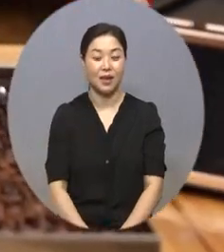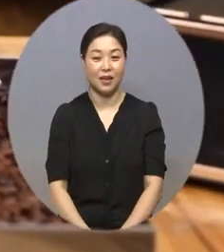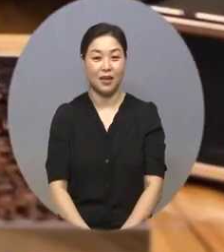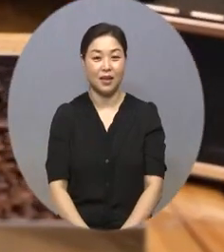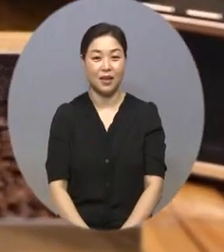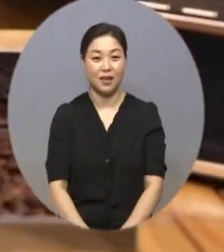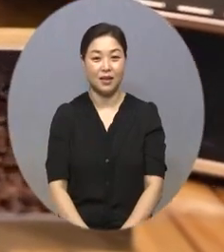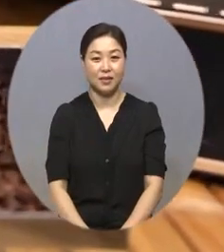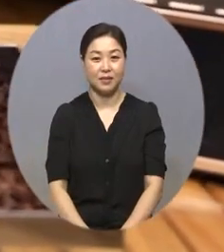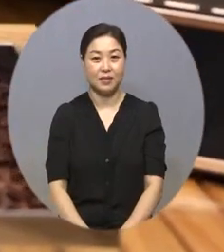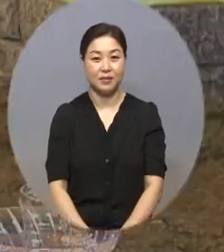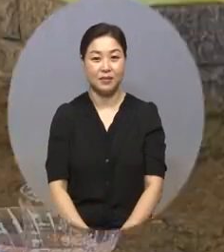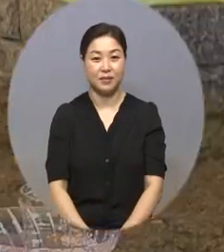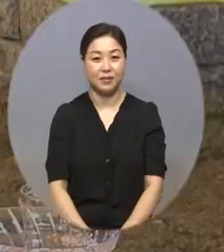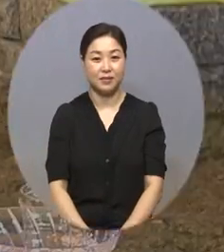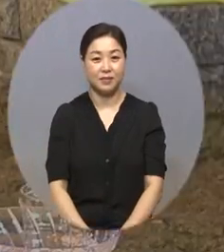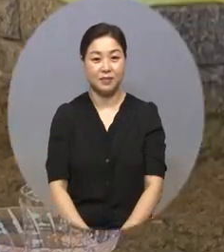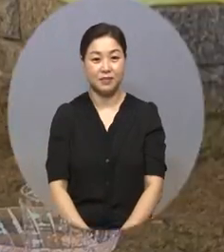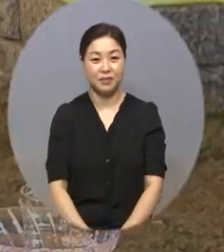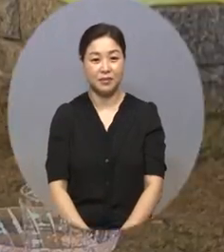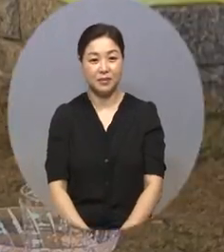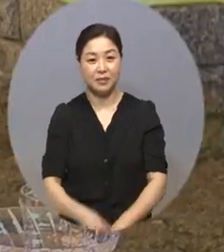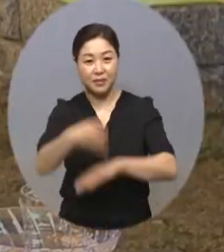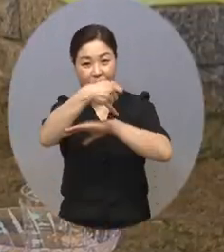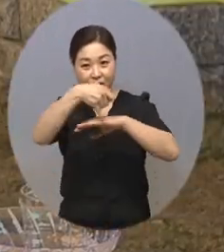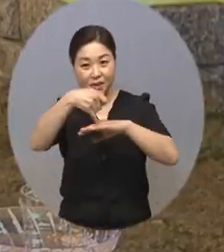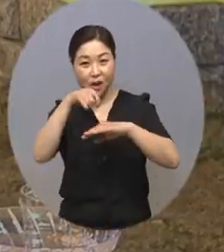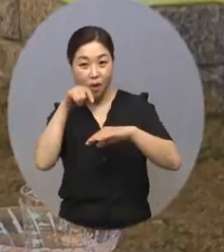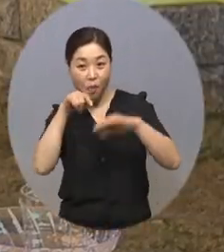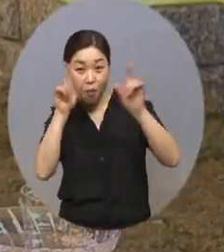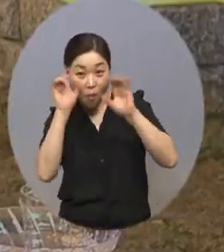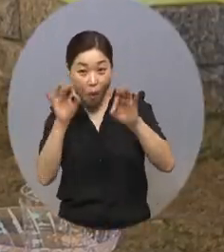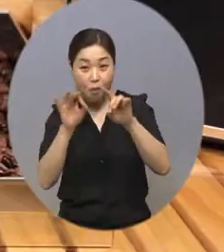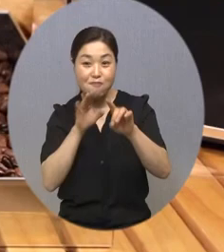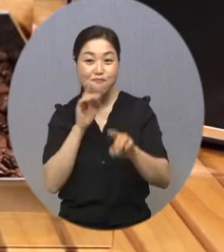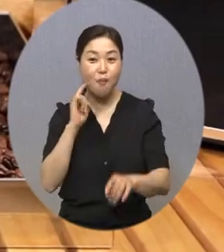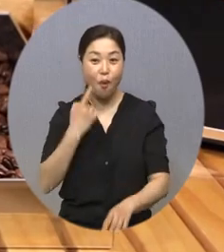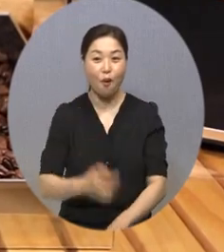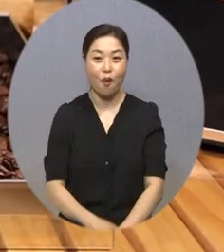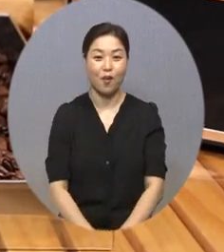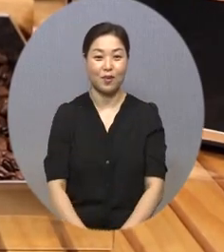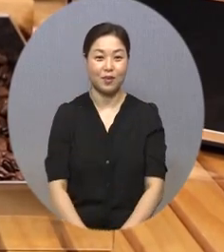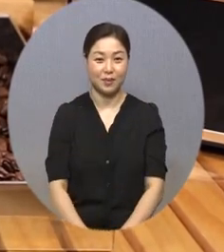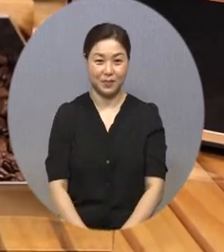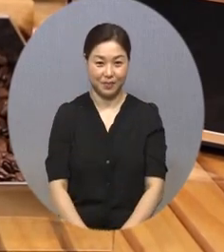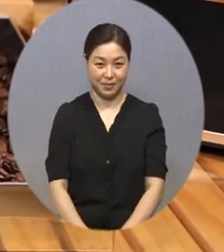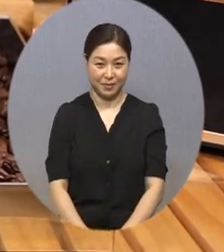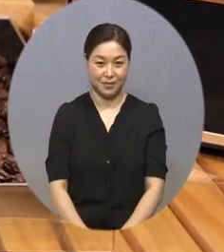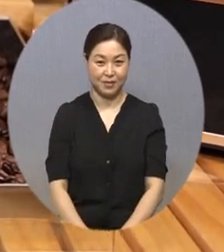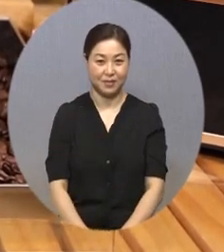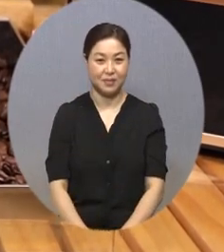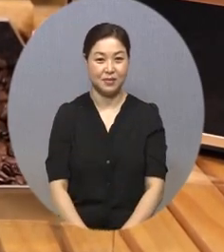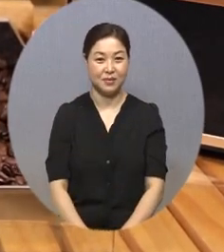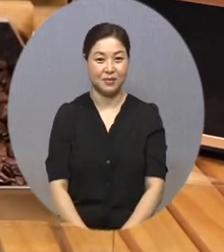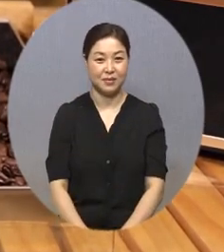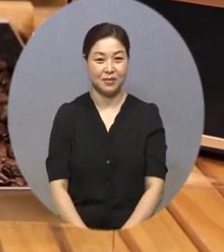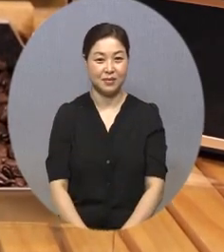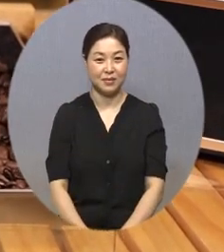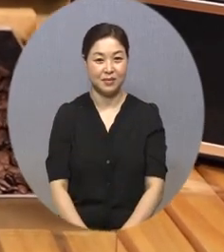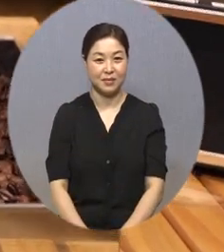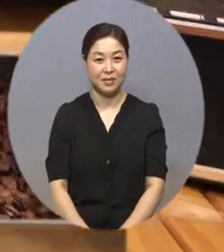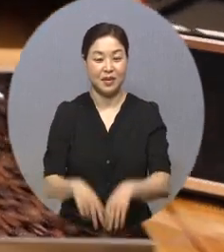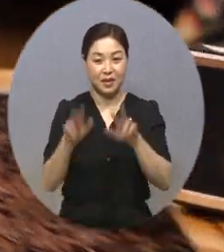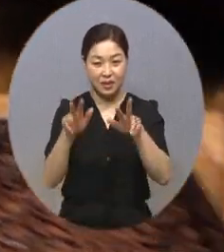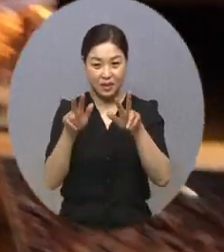이제 빨리 이 것이고 근데 디자이너 참 예뻐요 같죠 바로 지키게 된거 4 지금 이렇게 하고